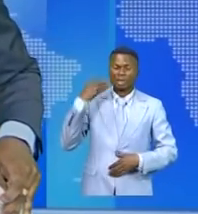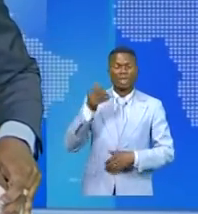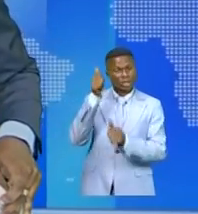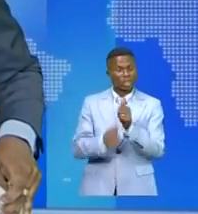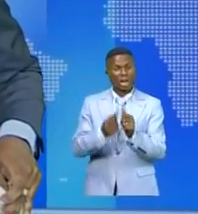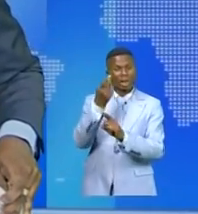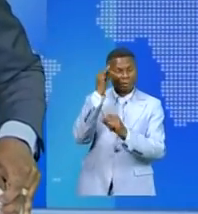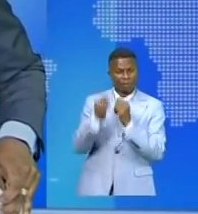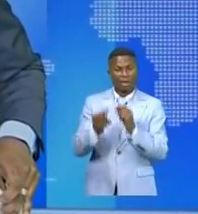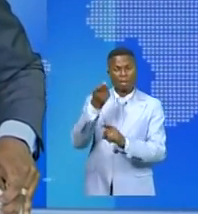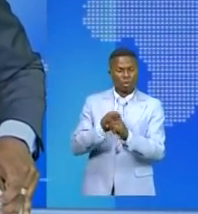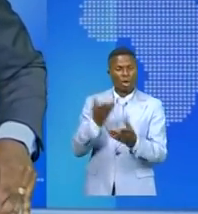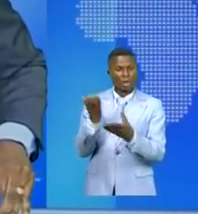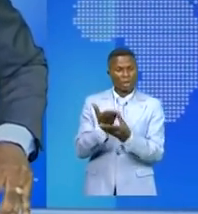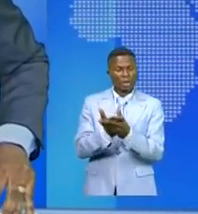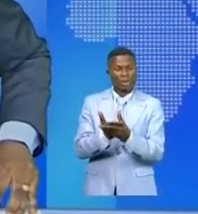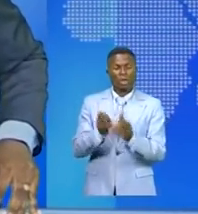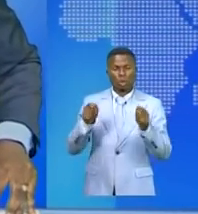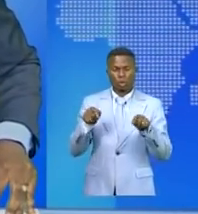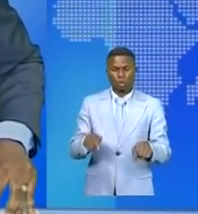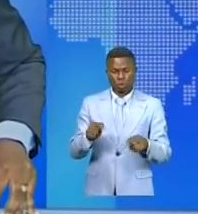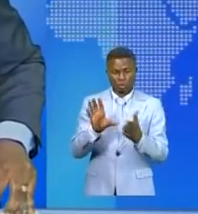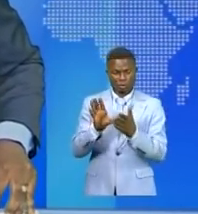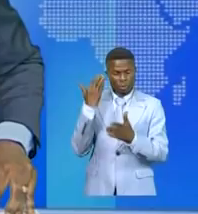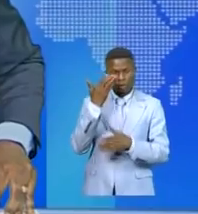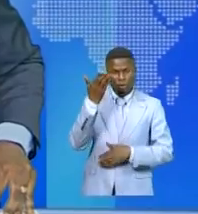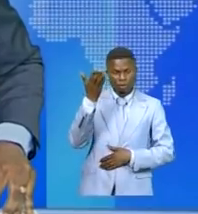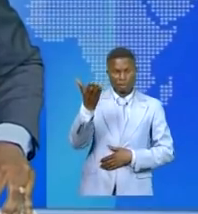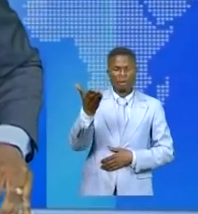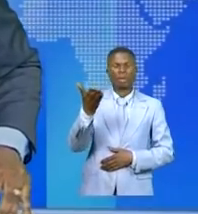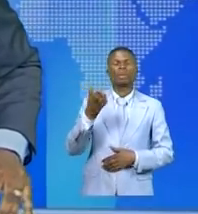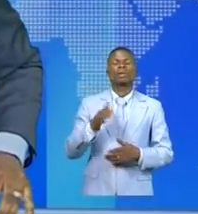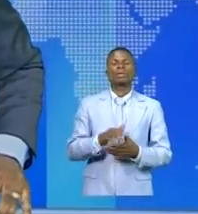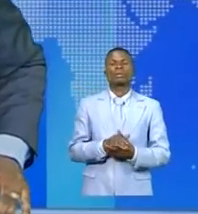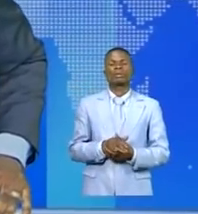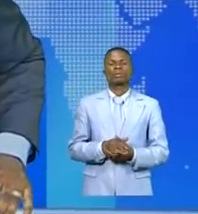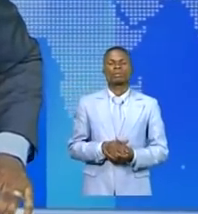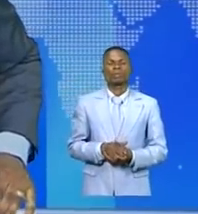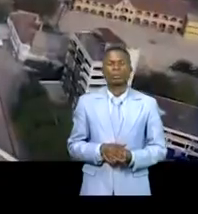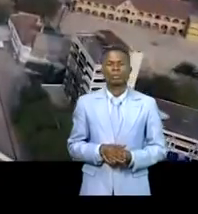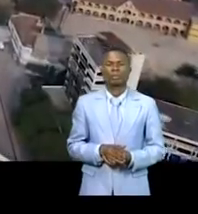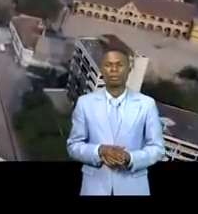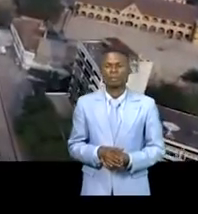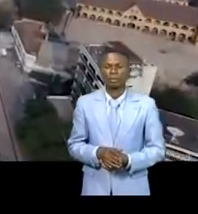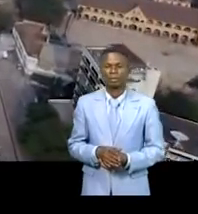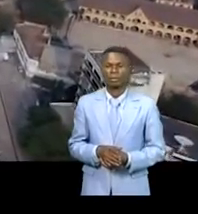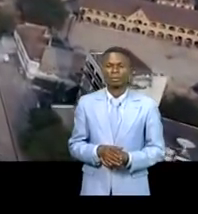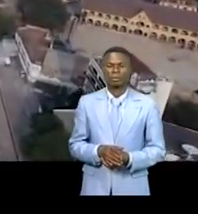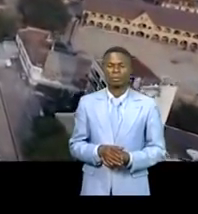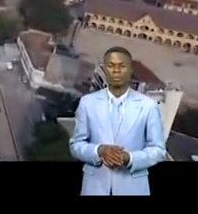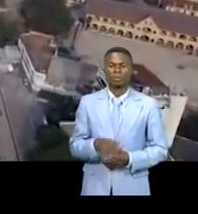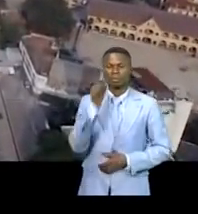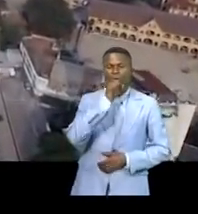paye? C'est le dossier de ce journal avec Jacques Tubobameji et Jean-René Kabamba. Suivez. Lancée